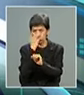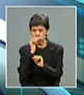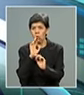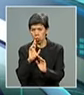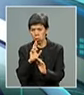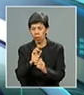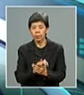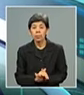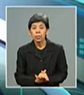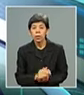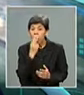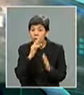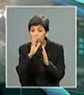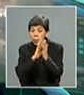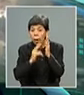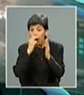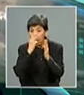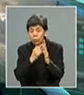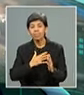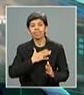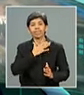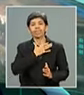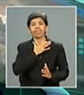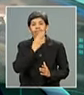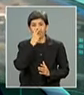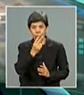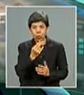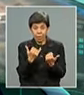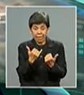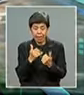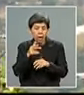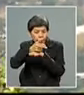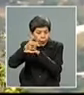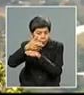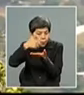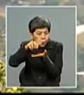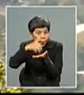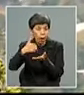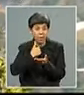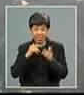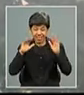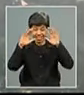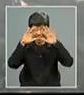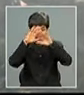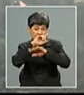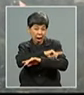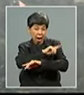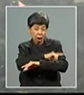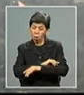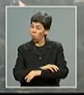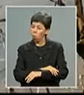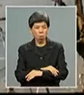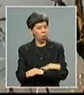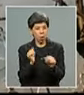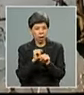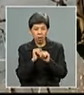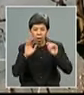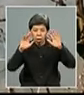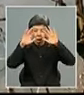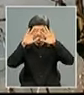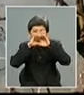นะครับและนี่ก็คือภาพของจังหวัดแม่ฮ่องสอนล่าสุดครับวันนี้ผู้สื่อข่าวรายงานเข้ามาว่าหมอกควันเริ่มหนาแน่นขึ้นจนมีสภาพฟ้าหลัว